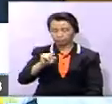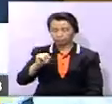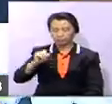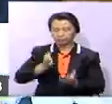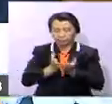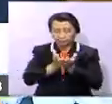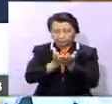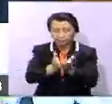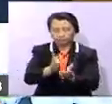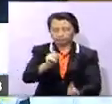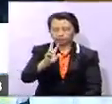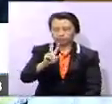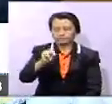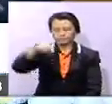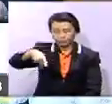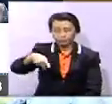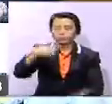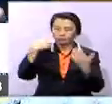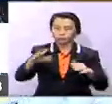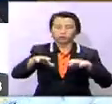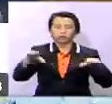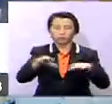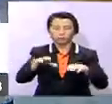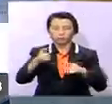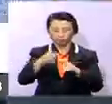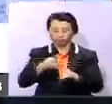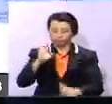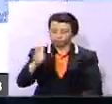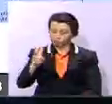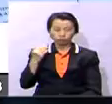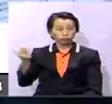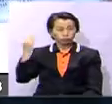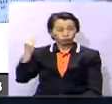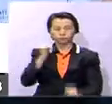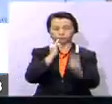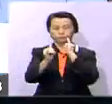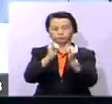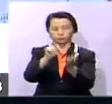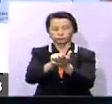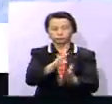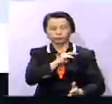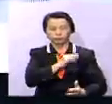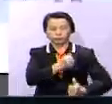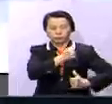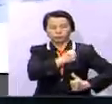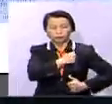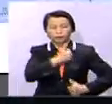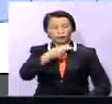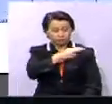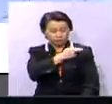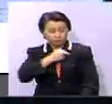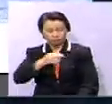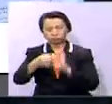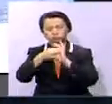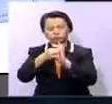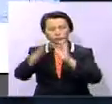Maritim TMP yang telah dilaksanakan pada Jun lalu. Pada sidang media sama, Menteri Pertahanan Indonesia berkata